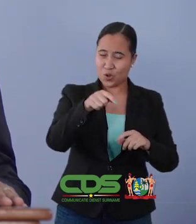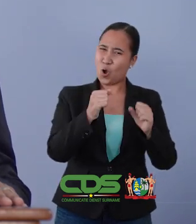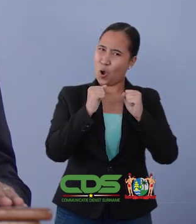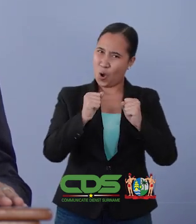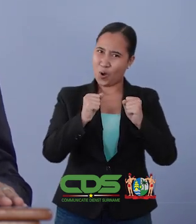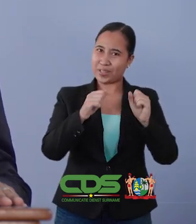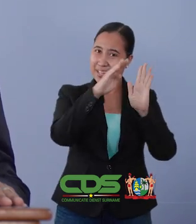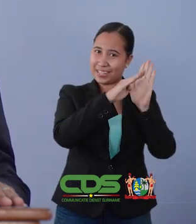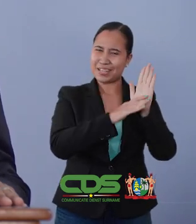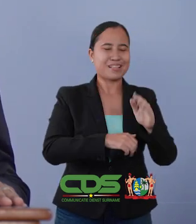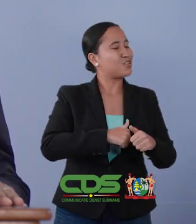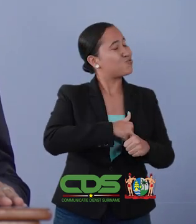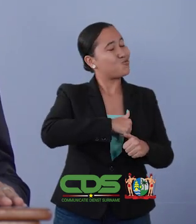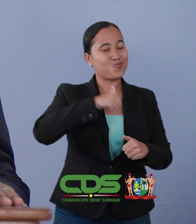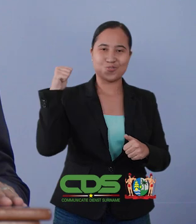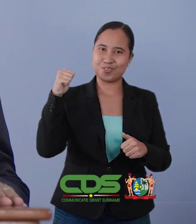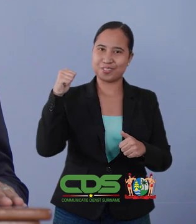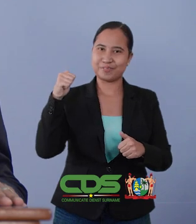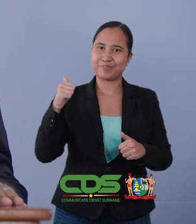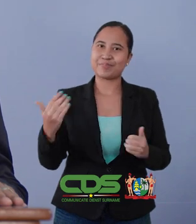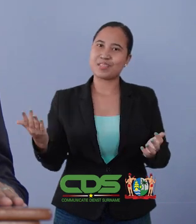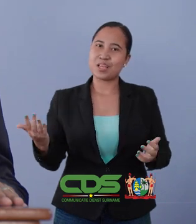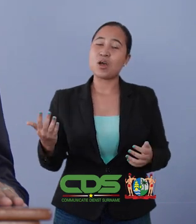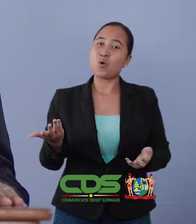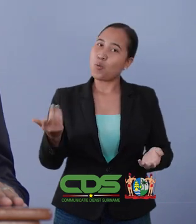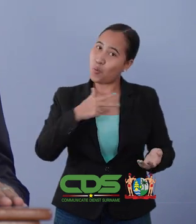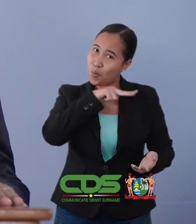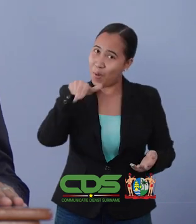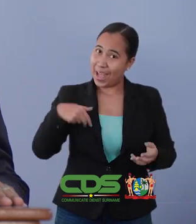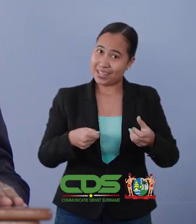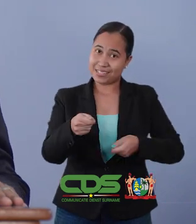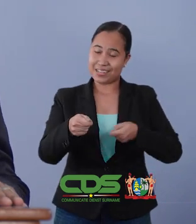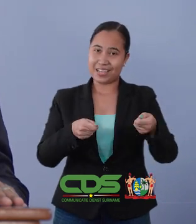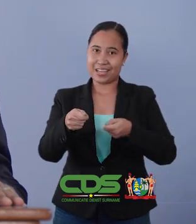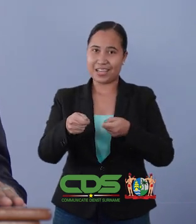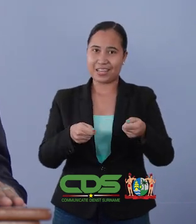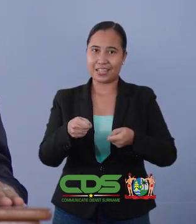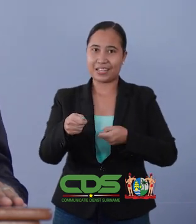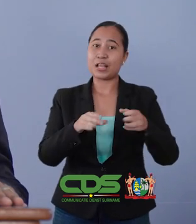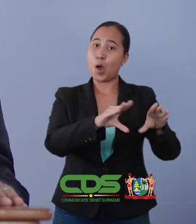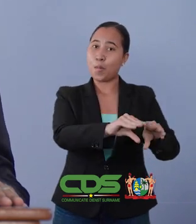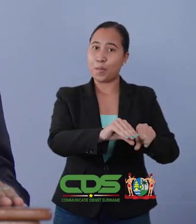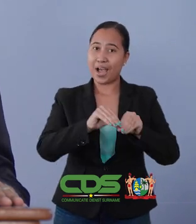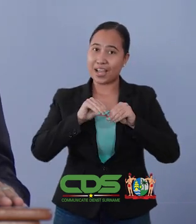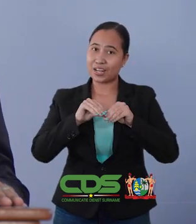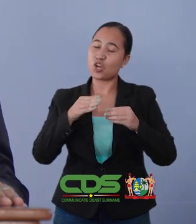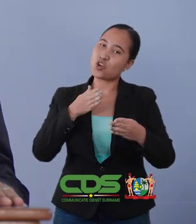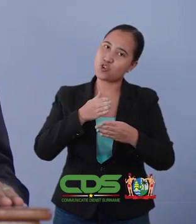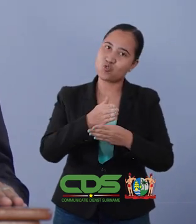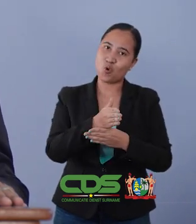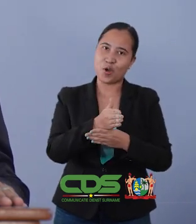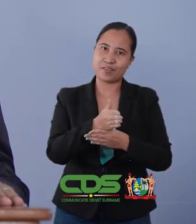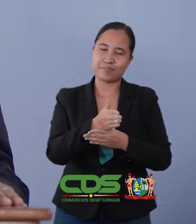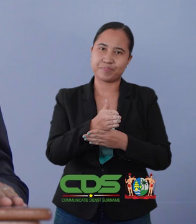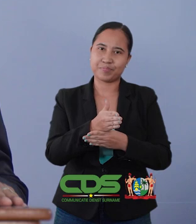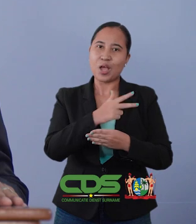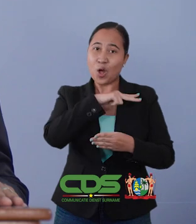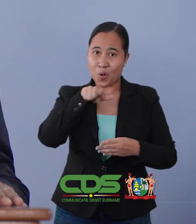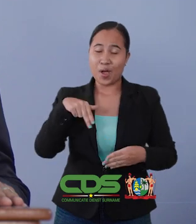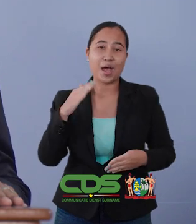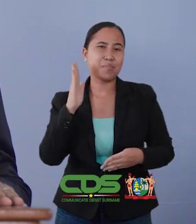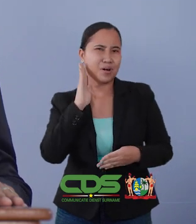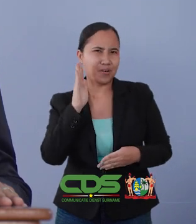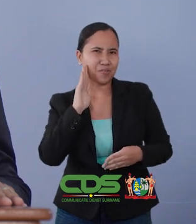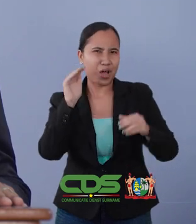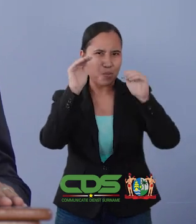de regels. Dat is geweldig. Daarom zetten wij als regering de getroffen maatregelen voort. We hebben een